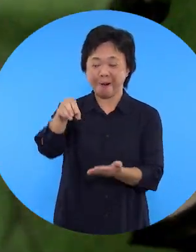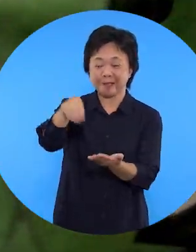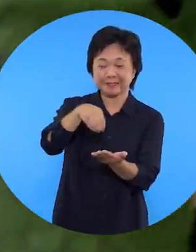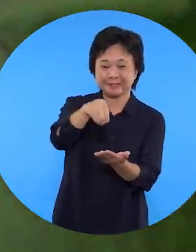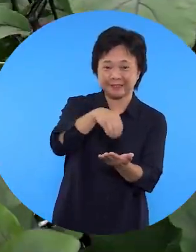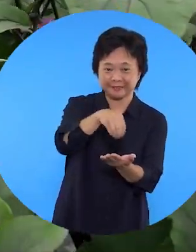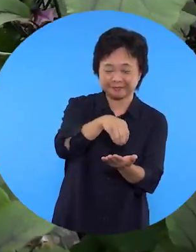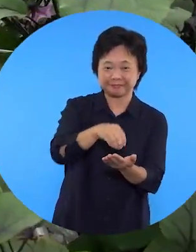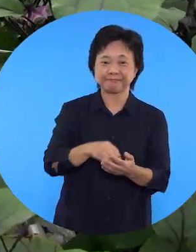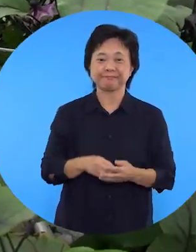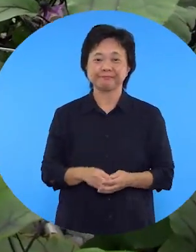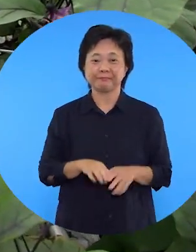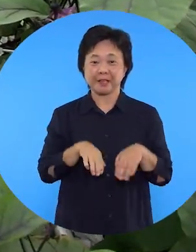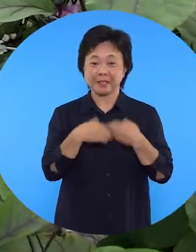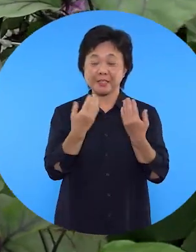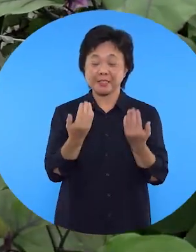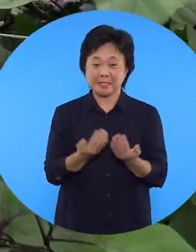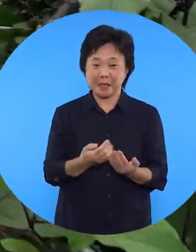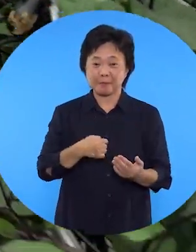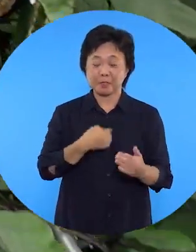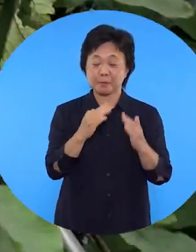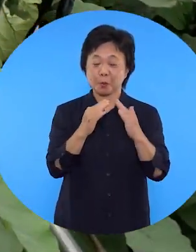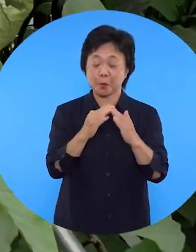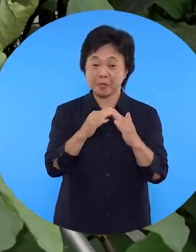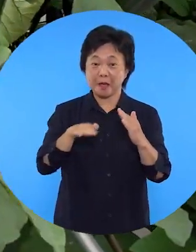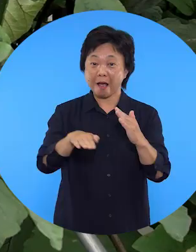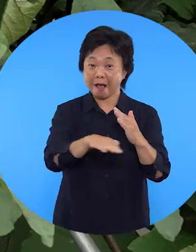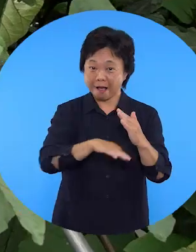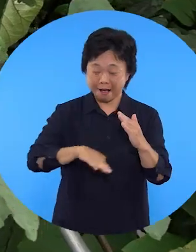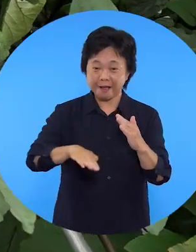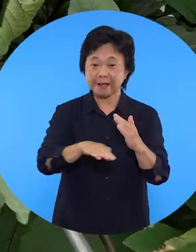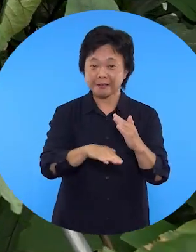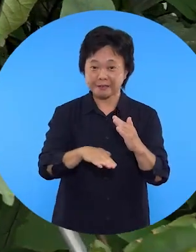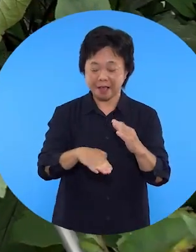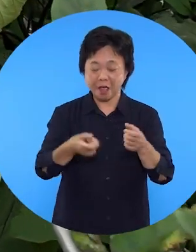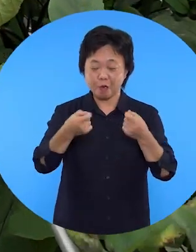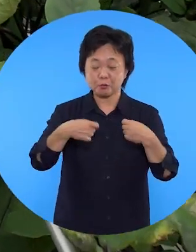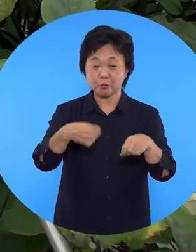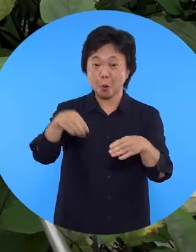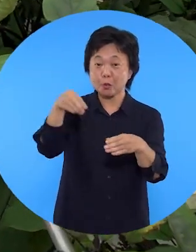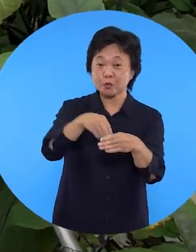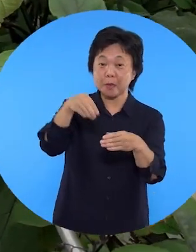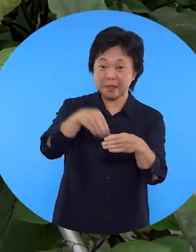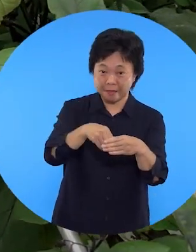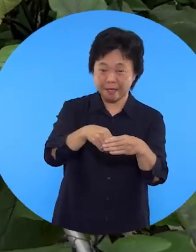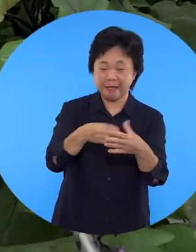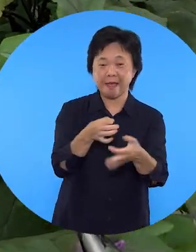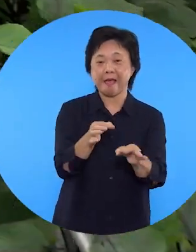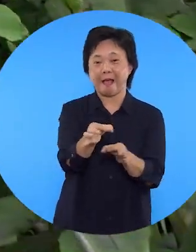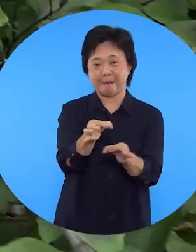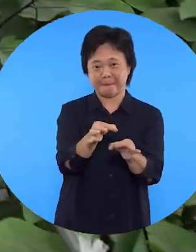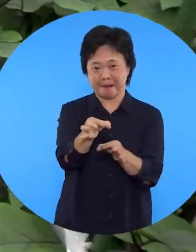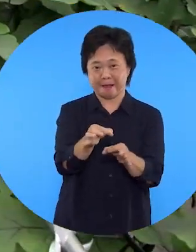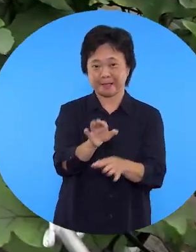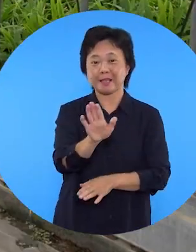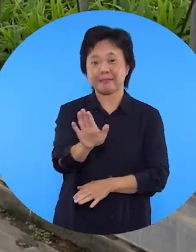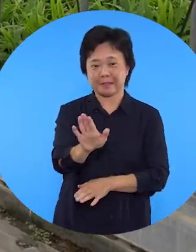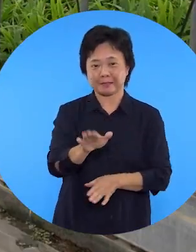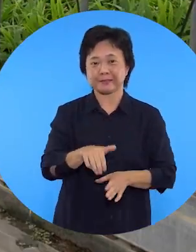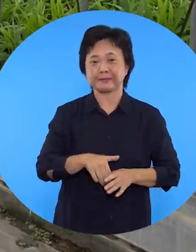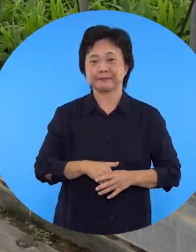ですねえっとソースすべてには先のほうであの袋詰めしたものをロッカーで販売してい